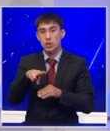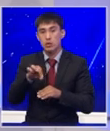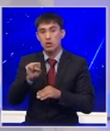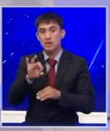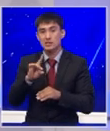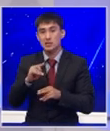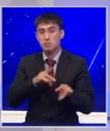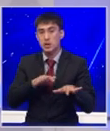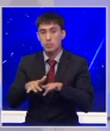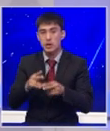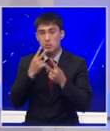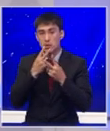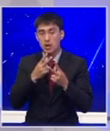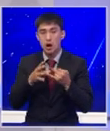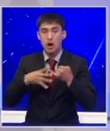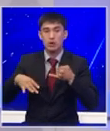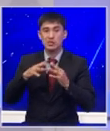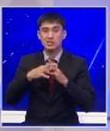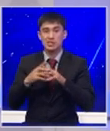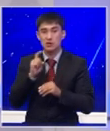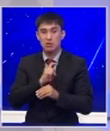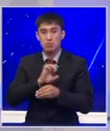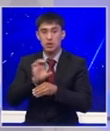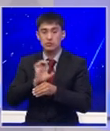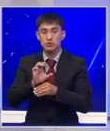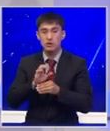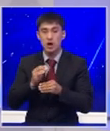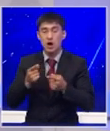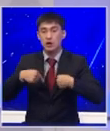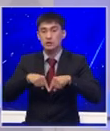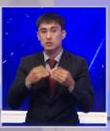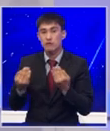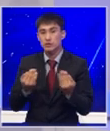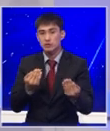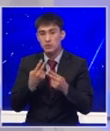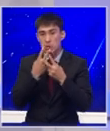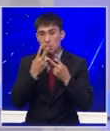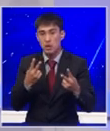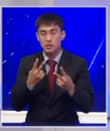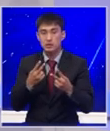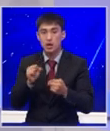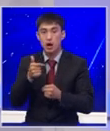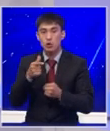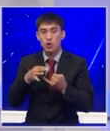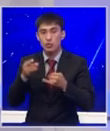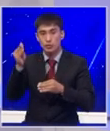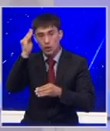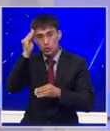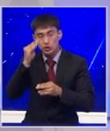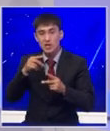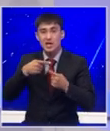асы в ходе мероприятия представители Агро и сельхозпроизводства организовали выставку где были представлены агронаучные